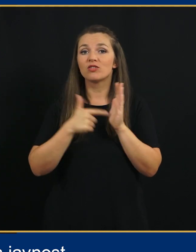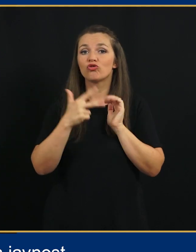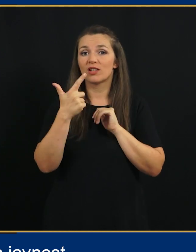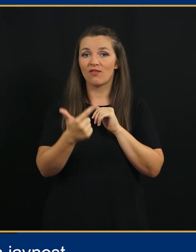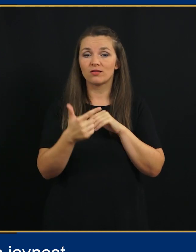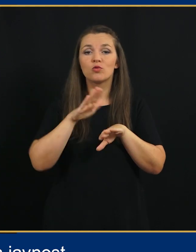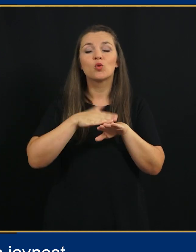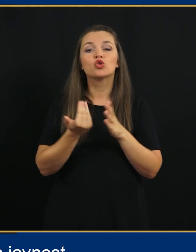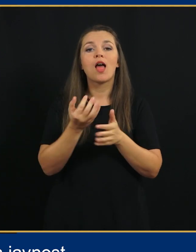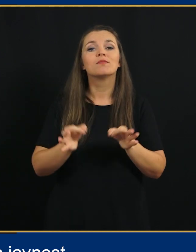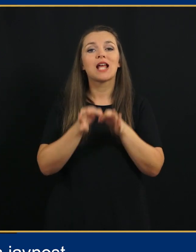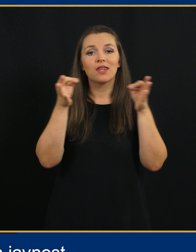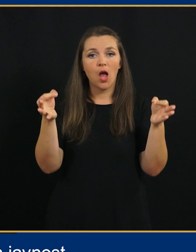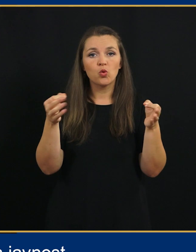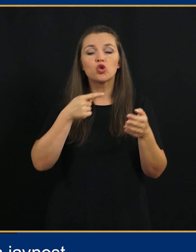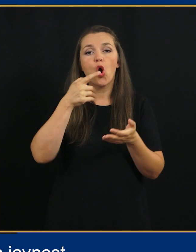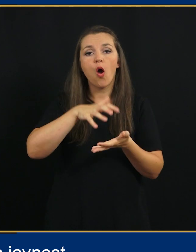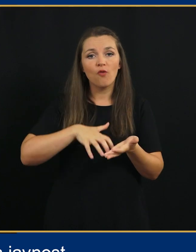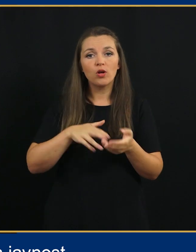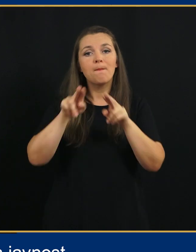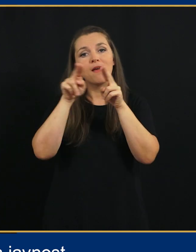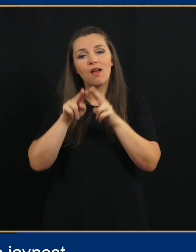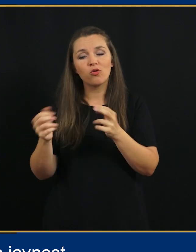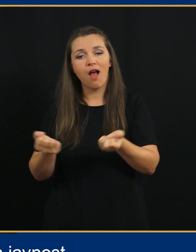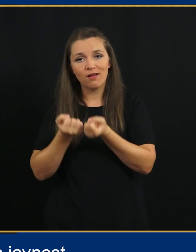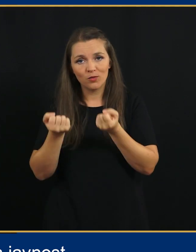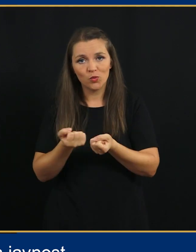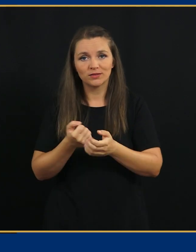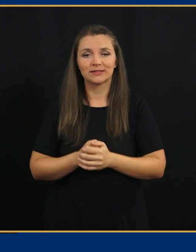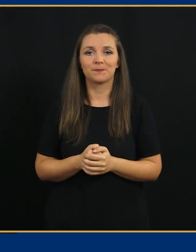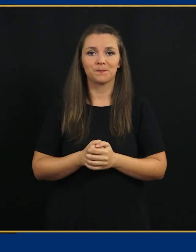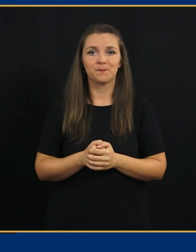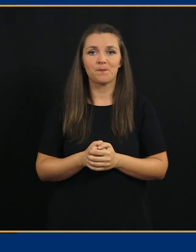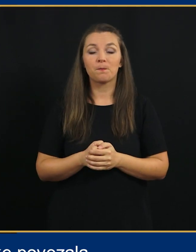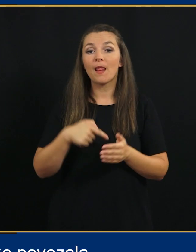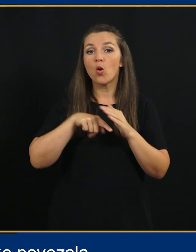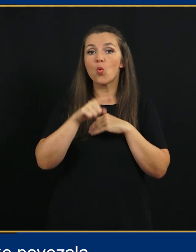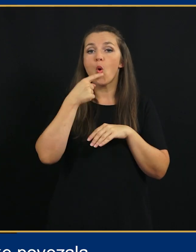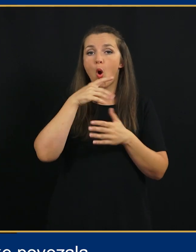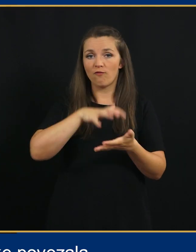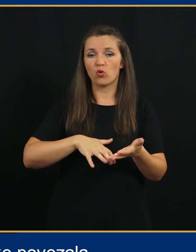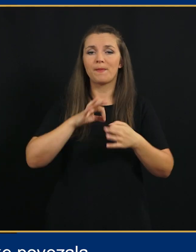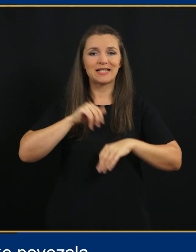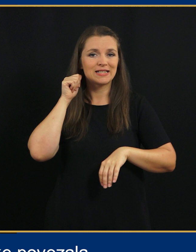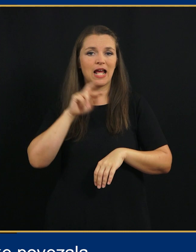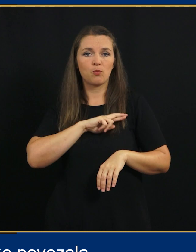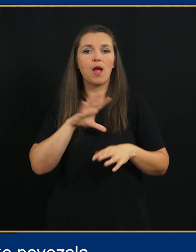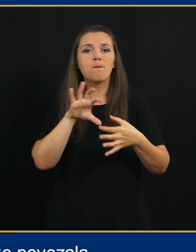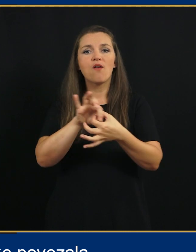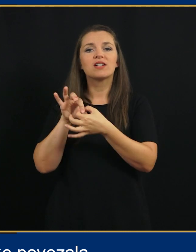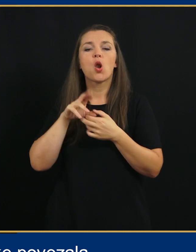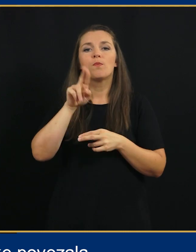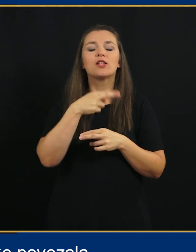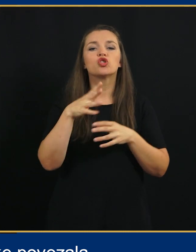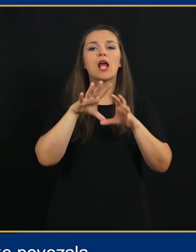28.8.2023. Sporočila za javnost, govori mednarodne aktivnosti. V govoru je predsednica republike povezala